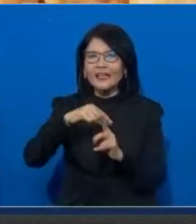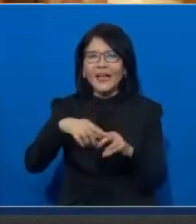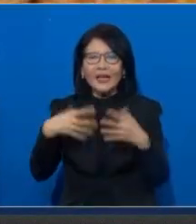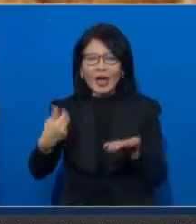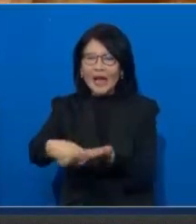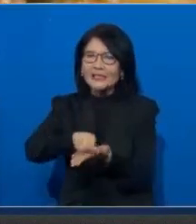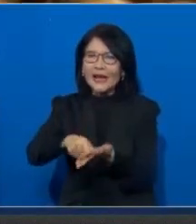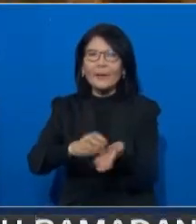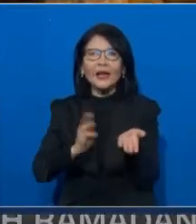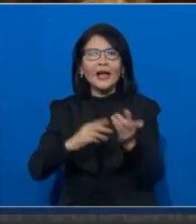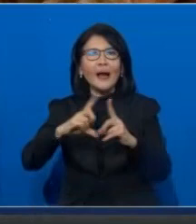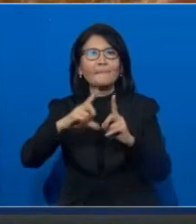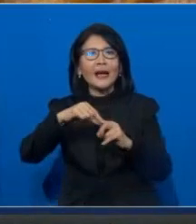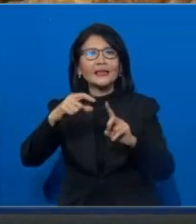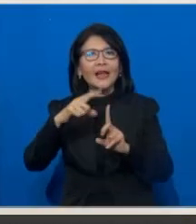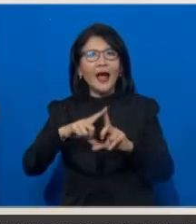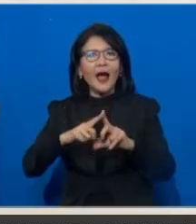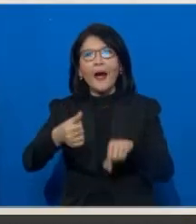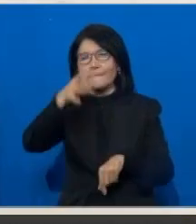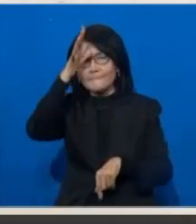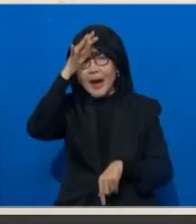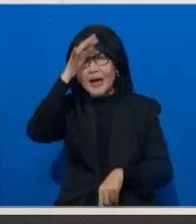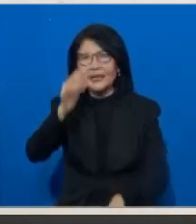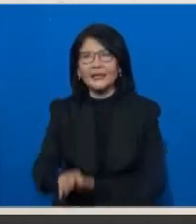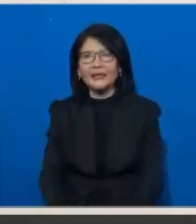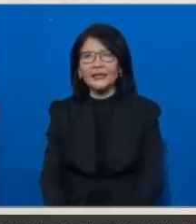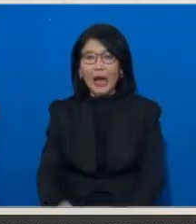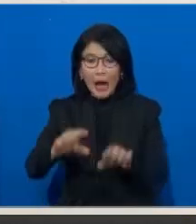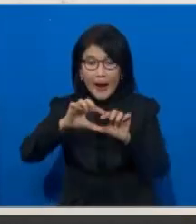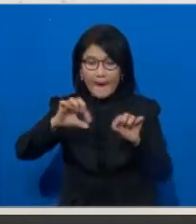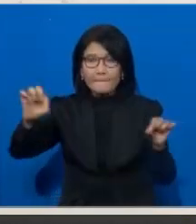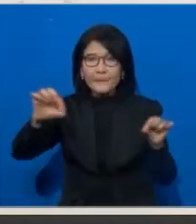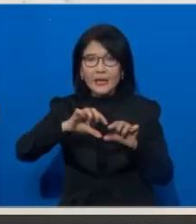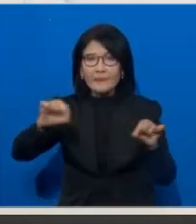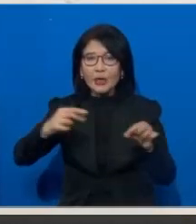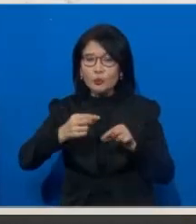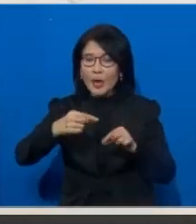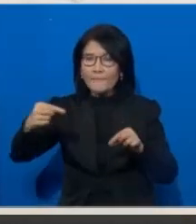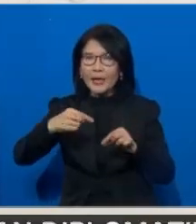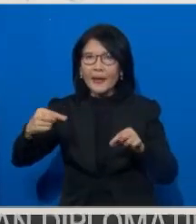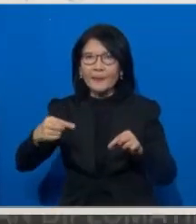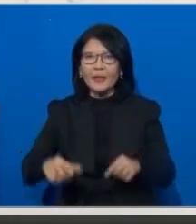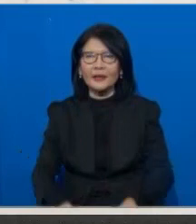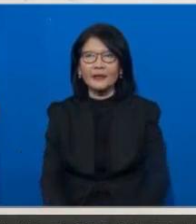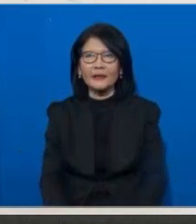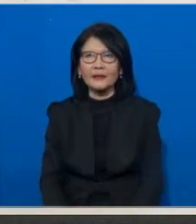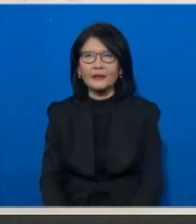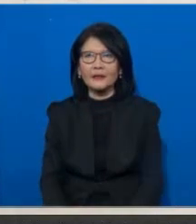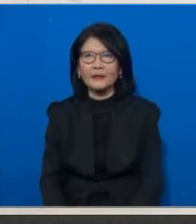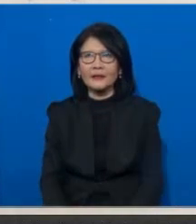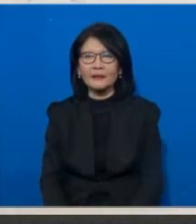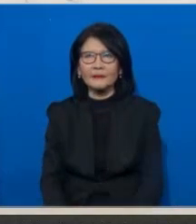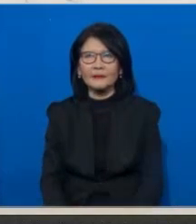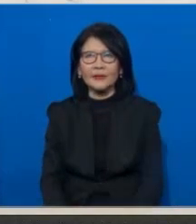sambal mata khas Bali. Dia tuh mie itu lebar, namanya biang-biang noodle, dan kalau di Bandung cuma ada pertama, karena kalau misalnya kita